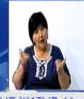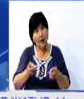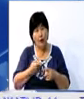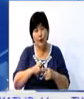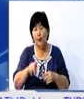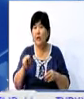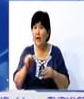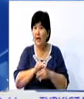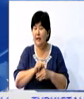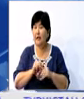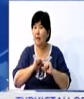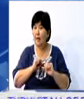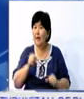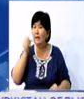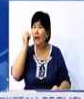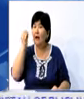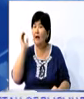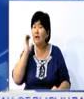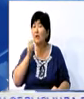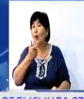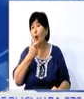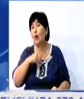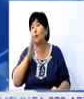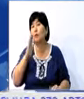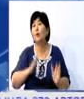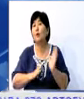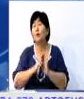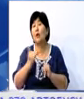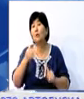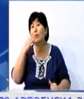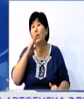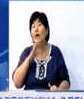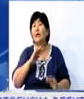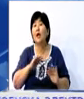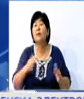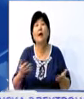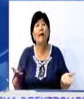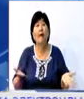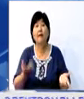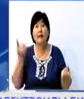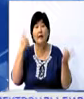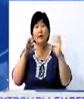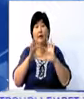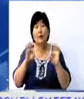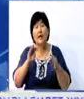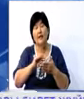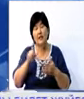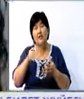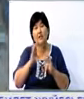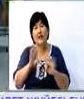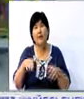Сонда ол тәрбиелі, батыл, ақыл тыңдайтын, ұқыпты болып өседі. Ал бүгінгі ата-аналар балаларына қандай ертегі оқиды? Тілшіміз айтып